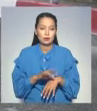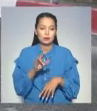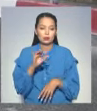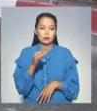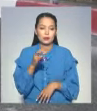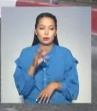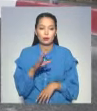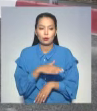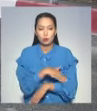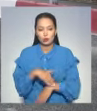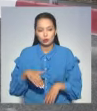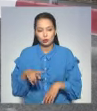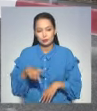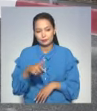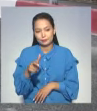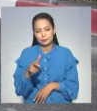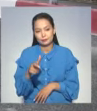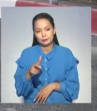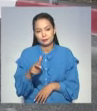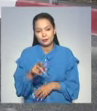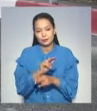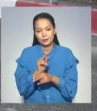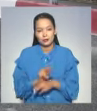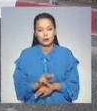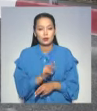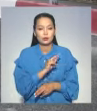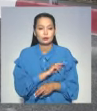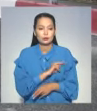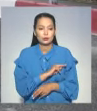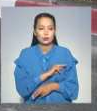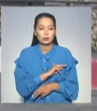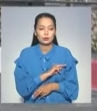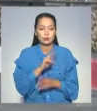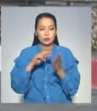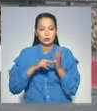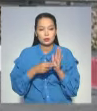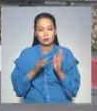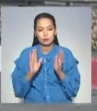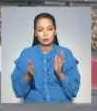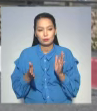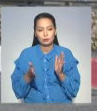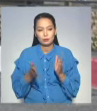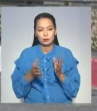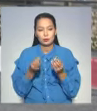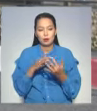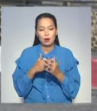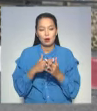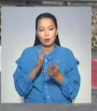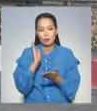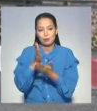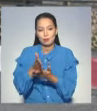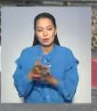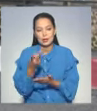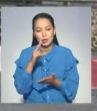көшесі бойынша реконструкция жұмысы жоспарлануда. Краснояр ауылына апаратын